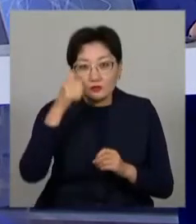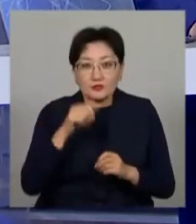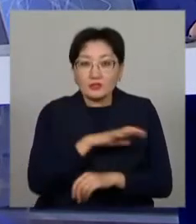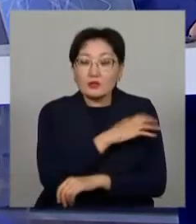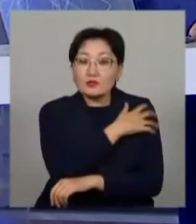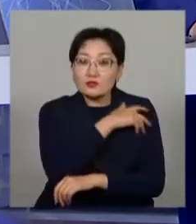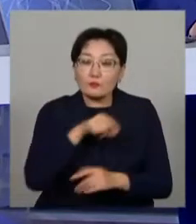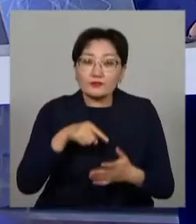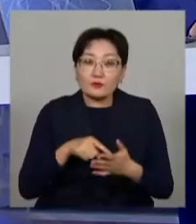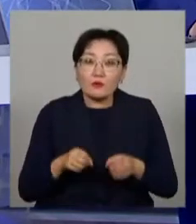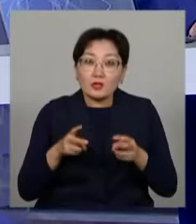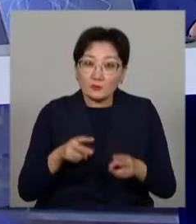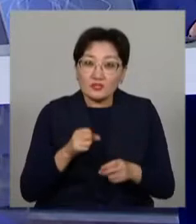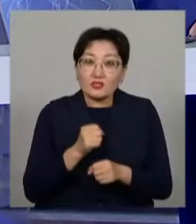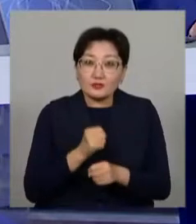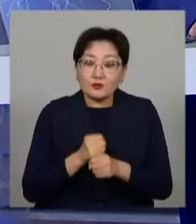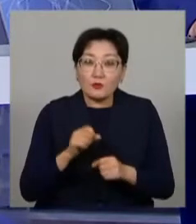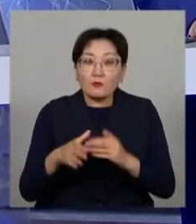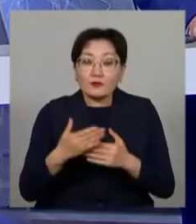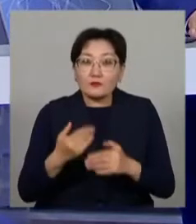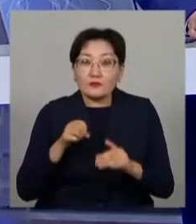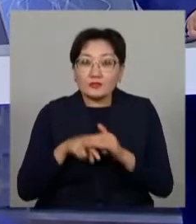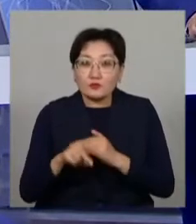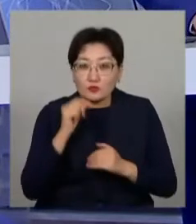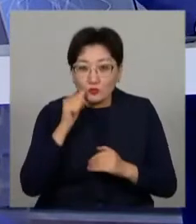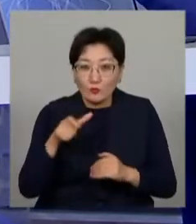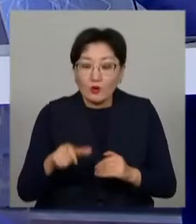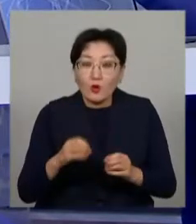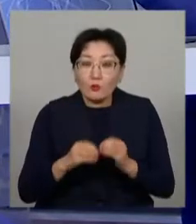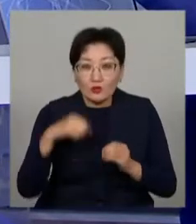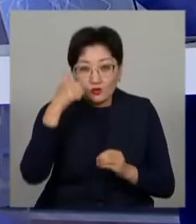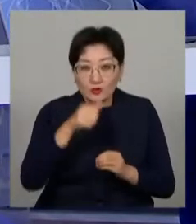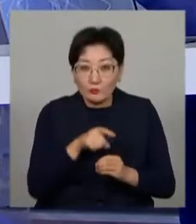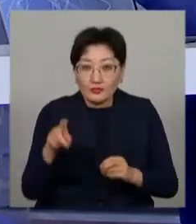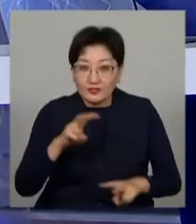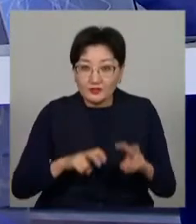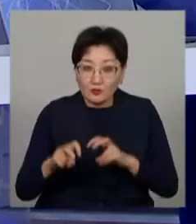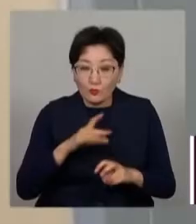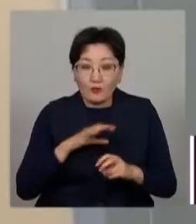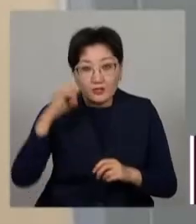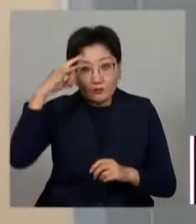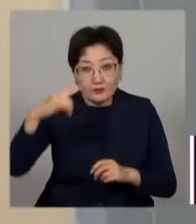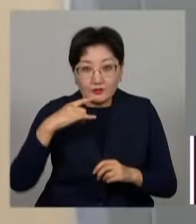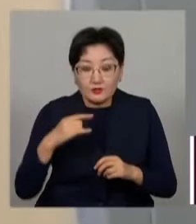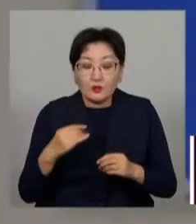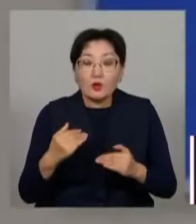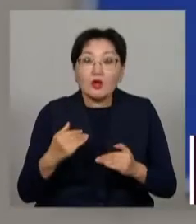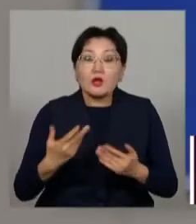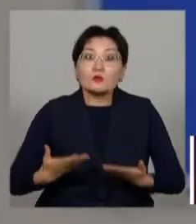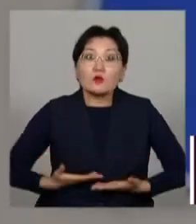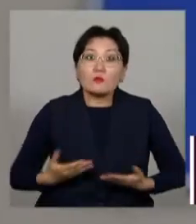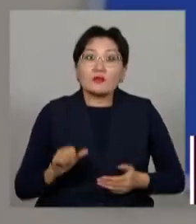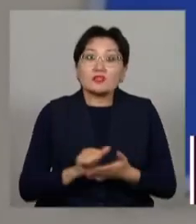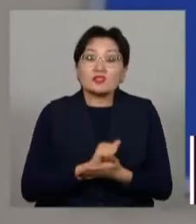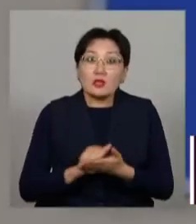Санкт-Петербург қаласында қылмыс жасаған. Жазадан қашып жүрген ер адам 10 жыл бойы іздеуде болыпты. Соңғы жылдары Қазақстанда тұрып жалған құжат алып,